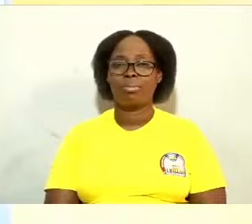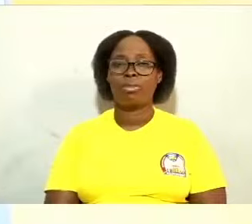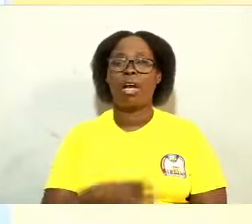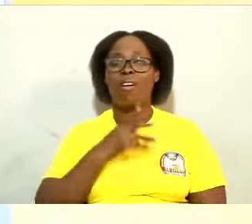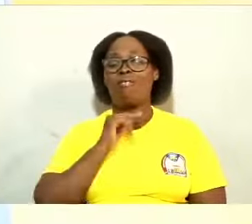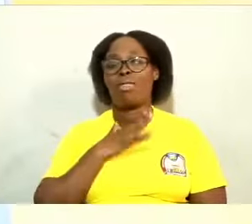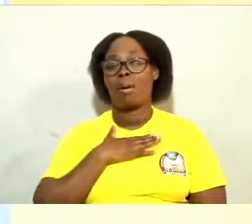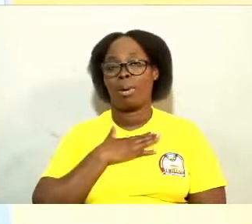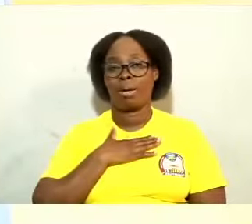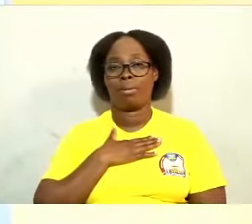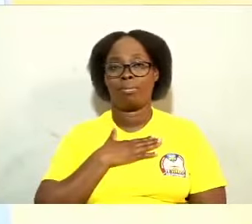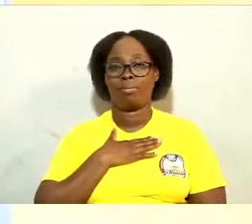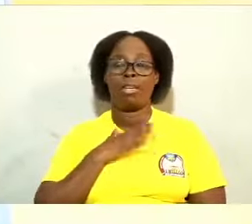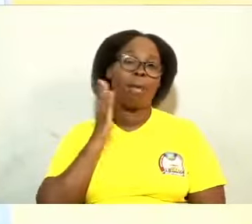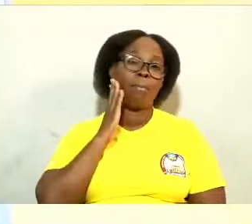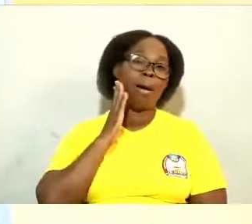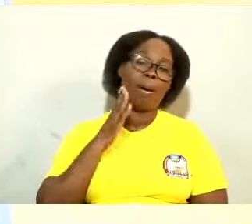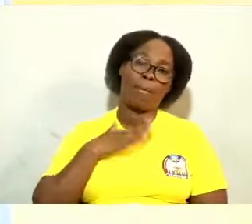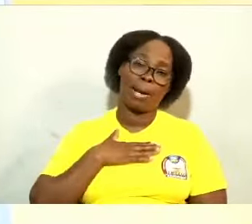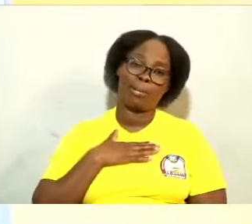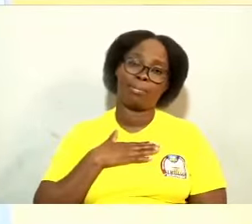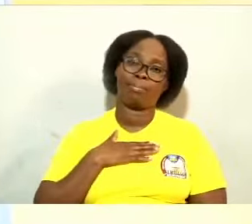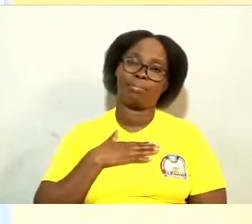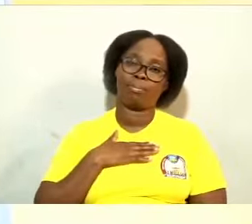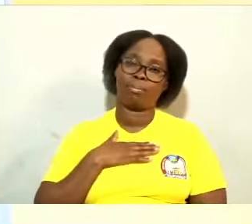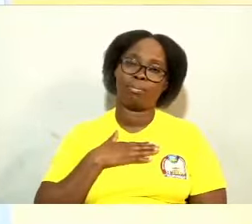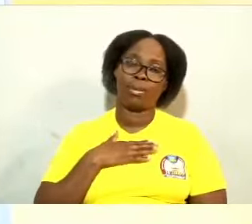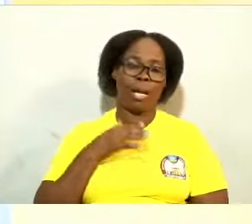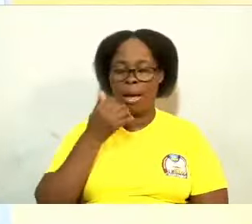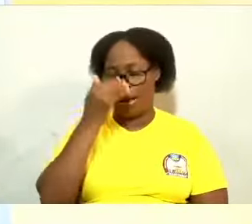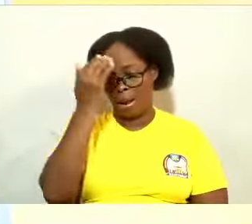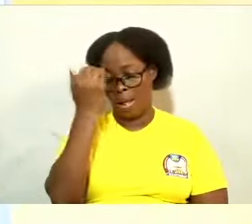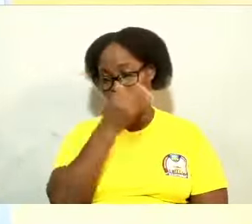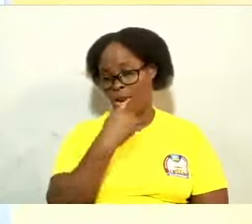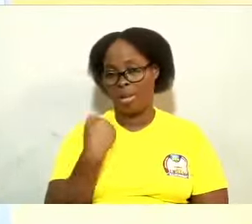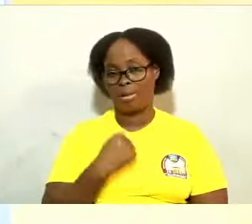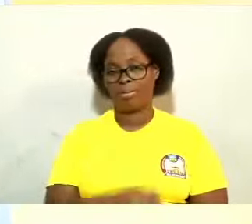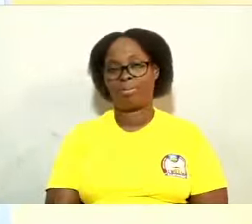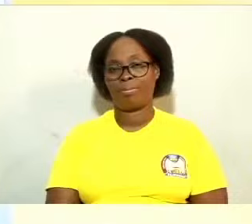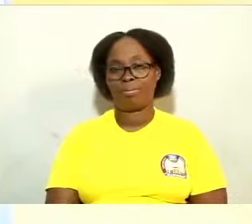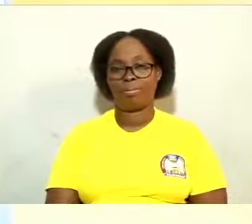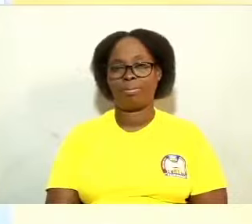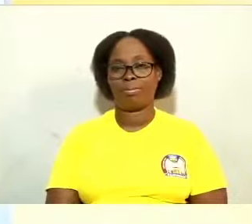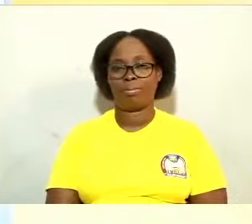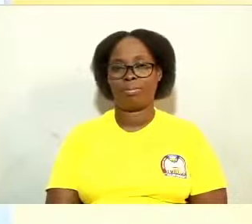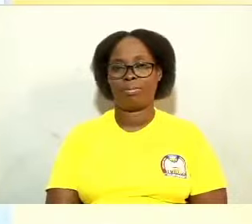Baba yangu, mama yangu wa Katoliki.